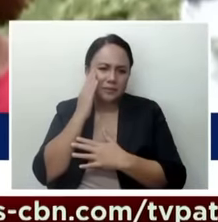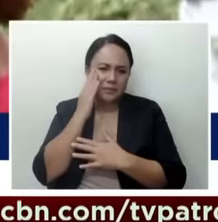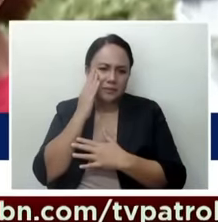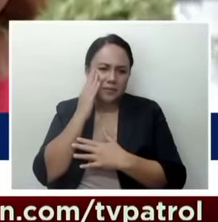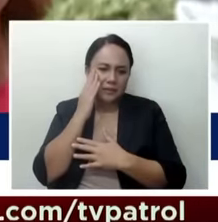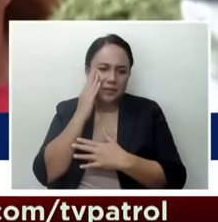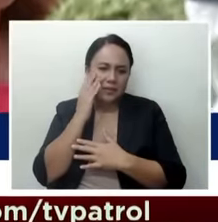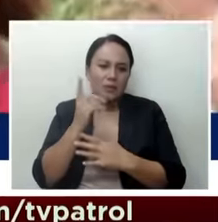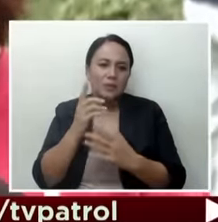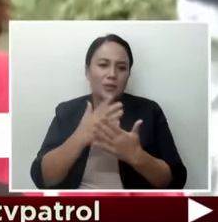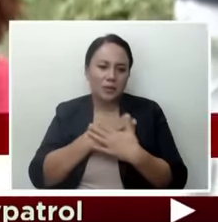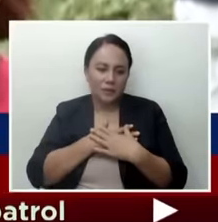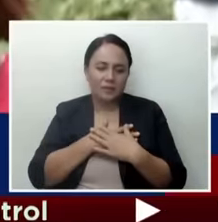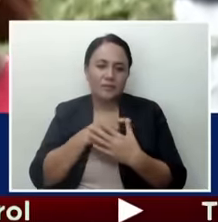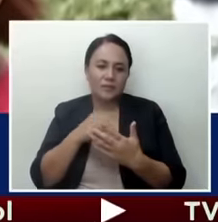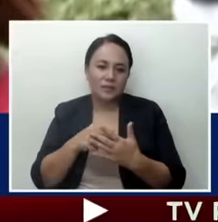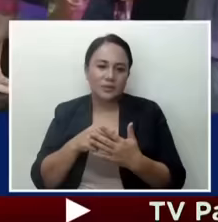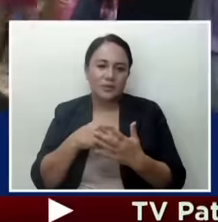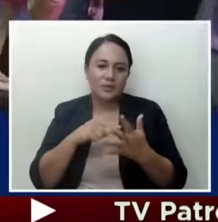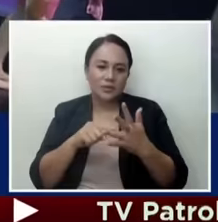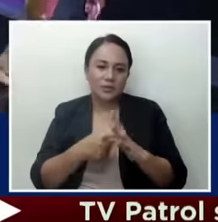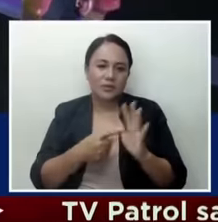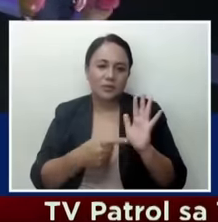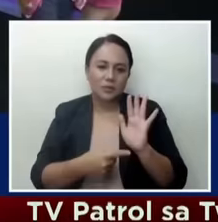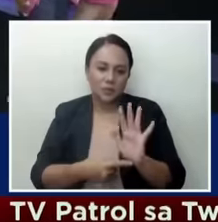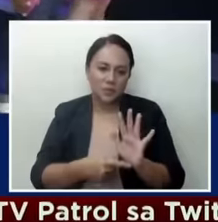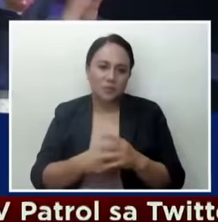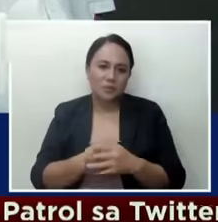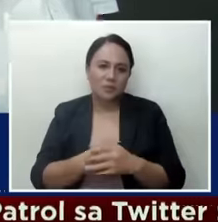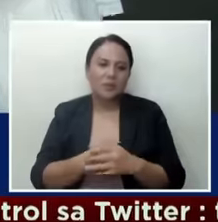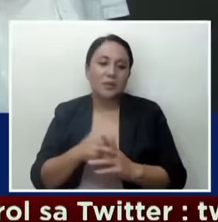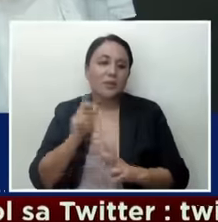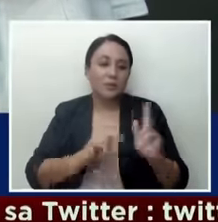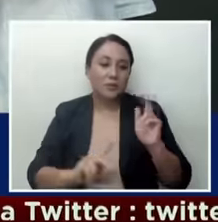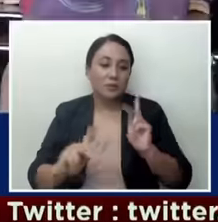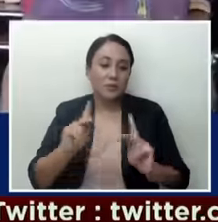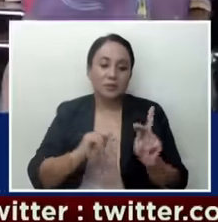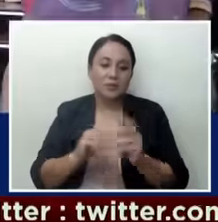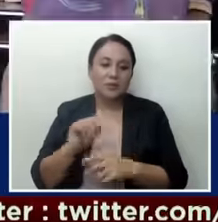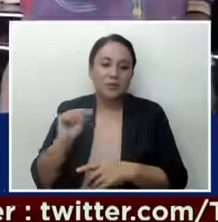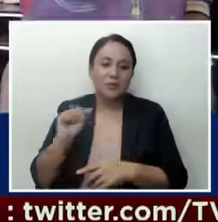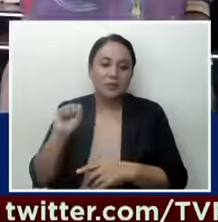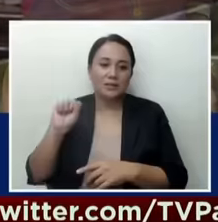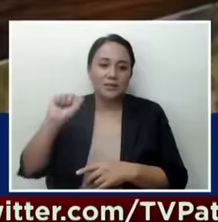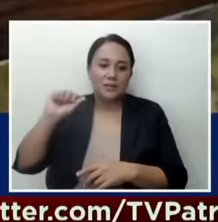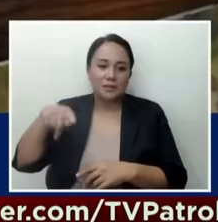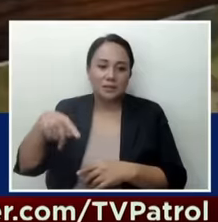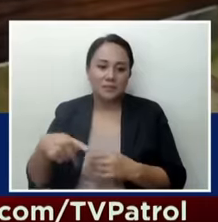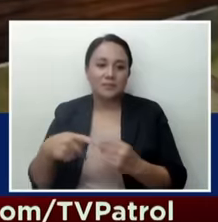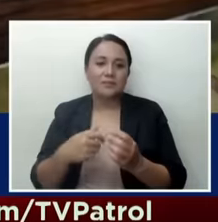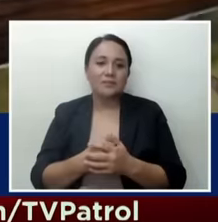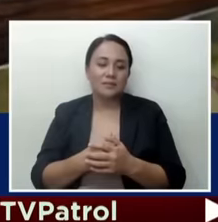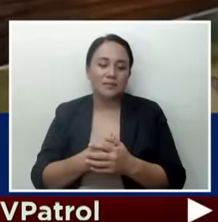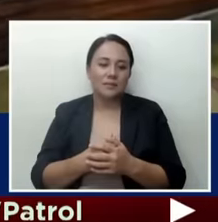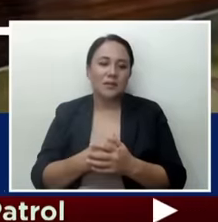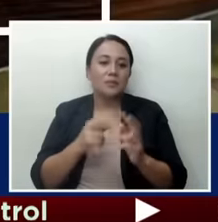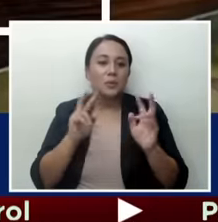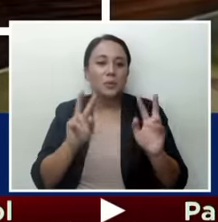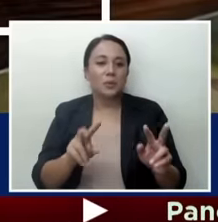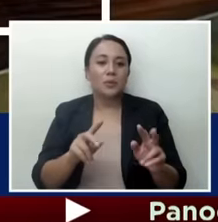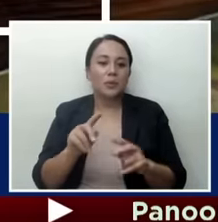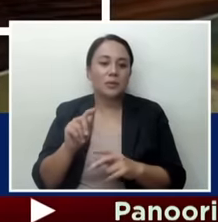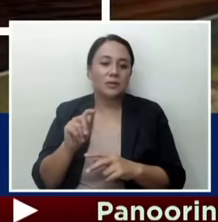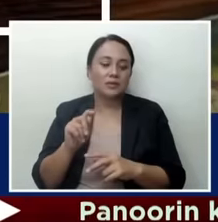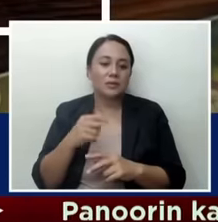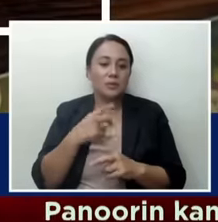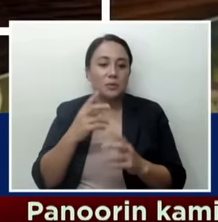maamahalin nila tong musical when we start our shows. Nag-perform din ang grupo sa ASAP Natin To Stage. Mapapanood ang Tabing Ilog